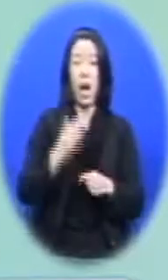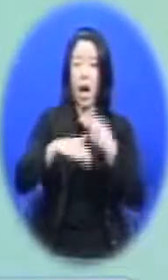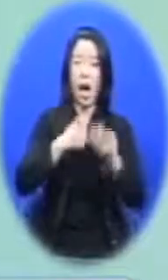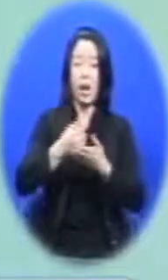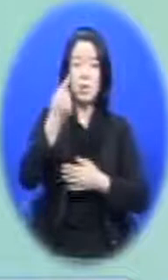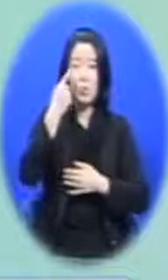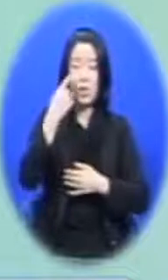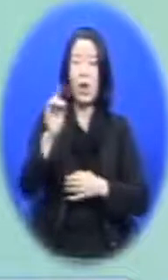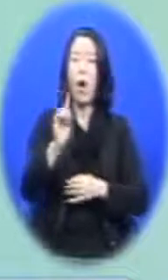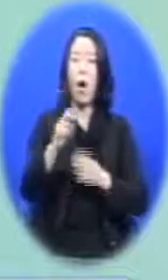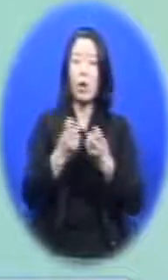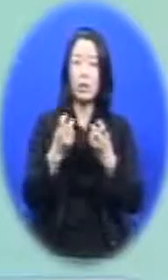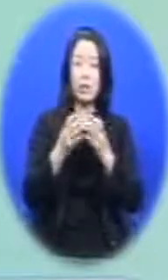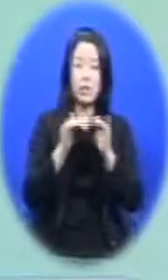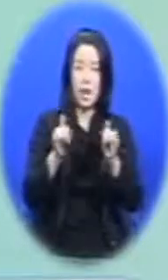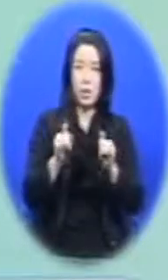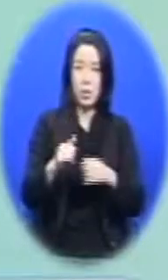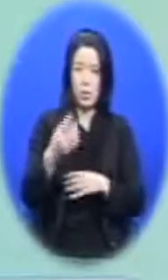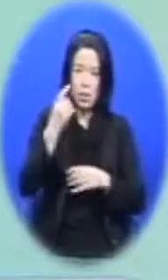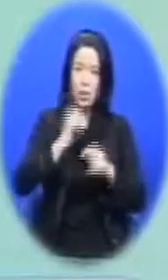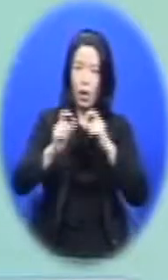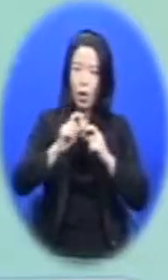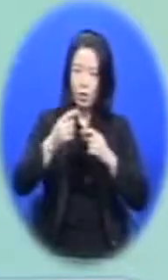하나님의 눈에는 아마 어떤 사람이 유난히 뜨일 거예요.